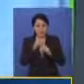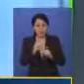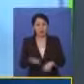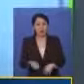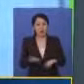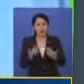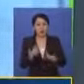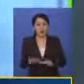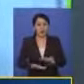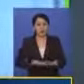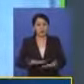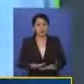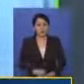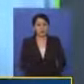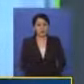ғой.